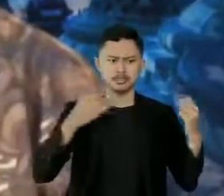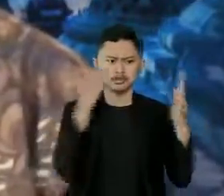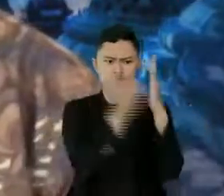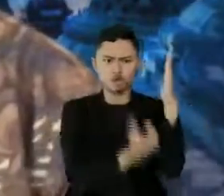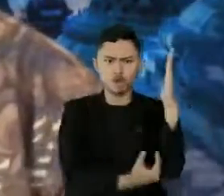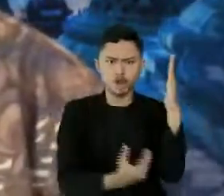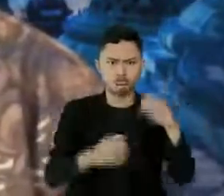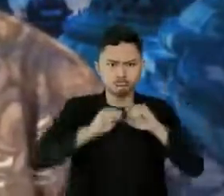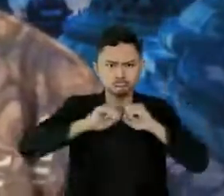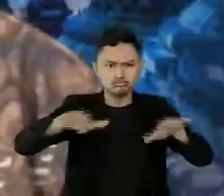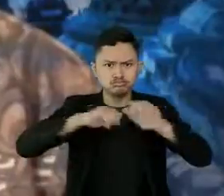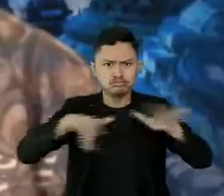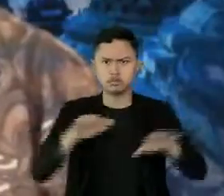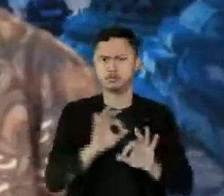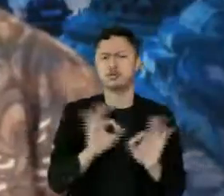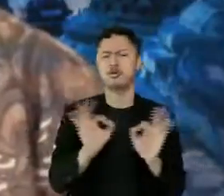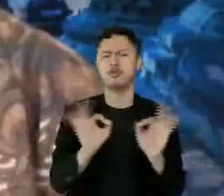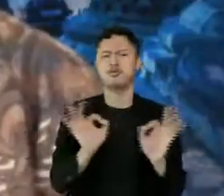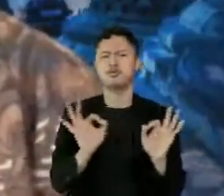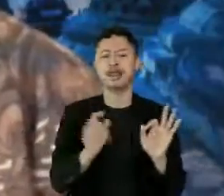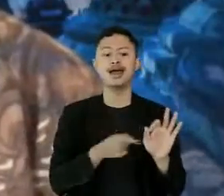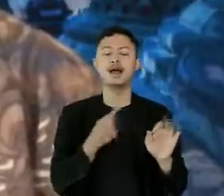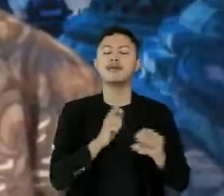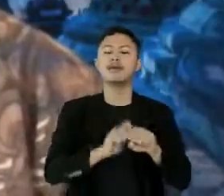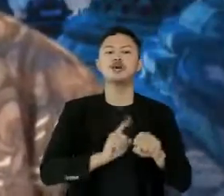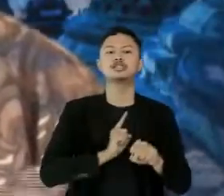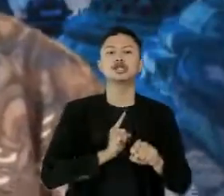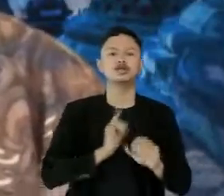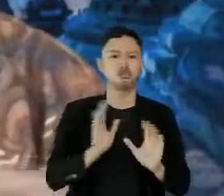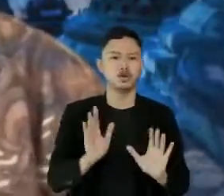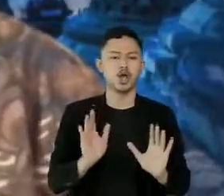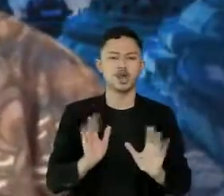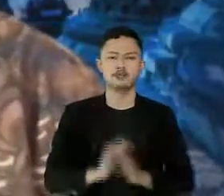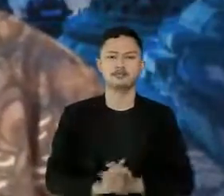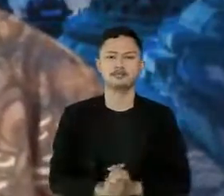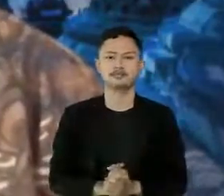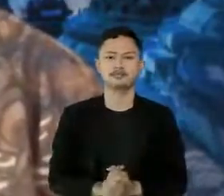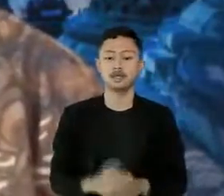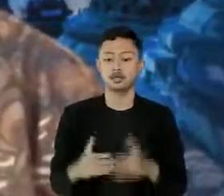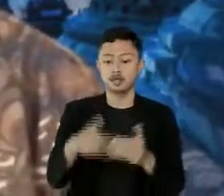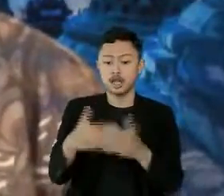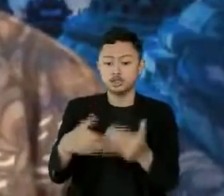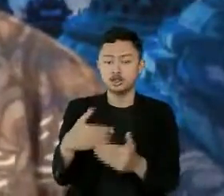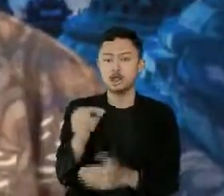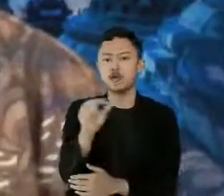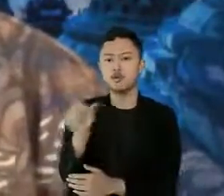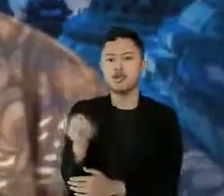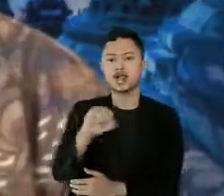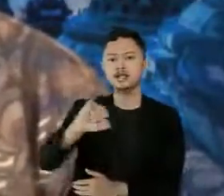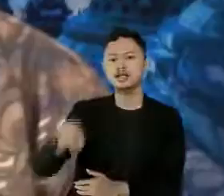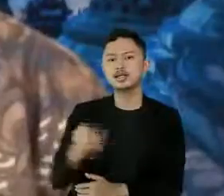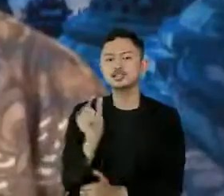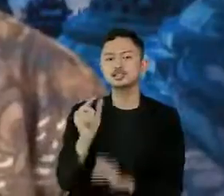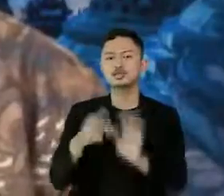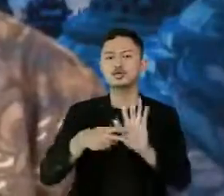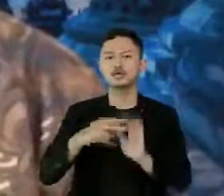belum mensosialisasikan peraturan tentang prokes. Nah, lalu di bulan Juni itu kami